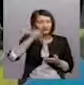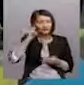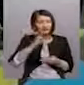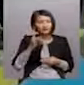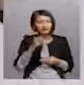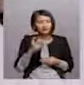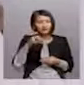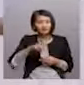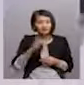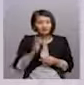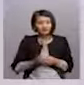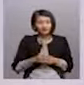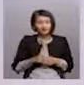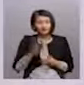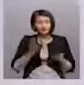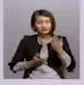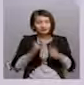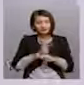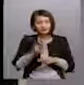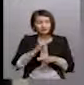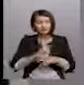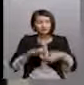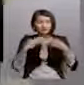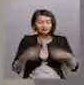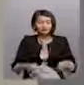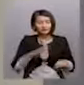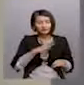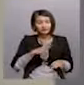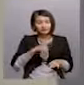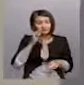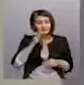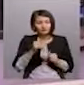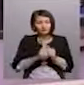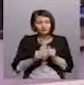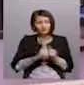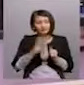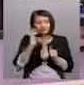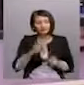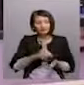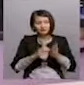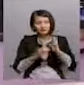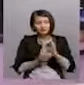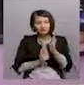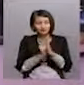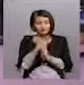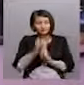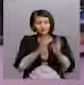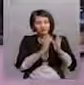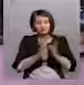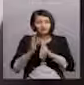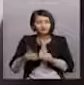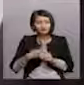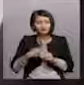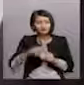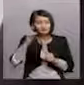боламыз. Зертханаға сабақтан бос кезде келуге болады. Оқушылар 5-ші сыныптан ғана қабылданады. Топта 10 адамнан жұмыс жасайды.